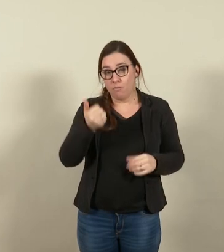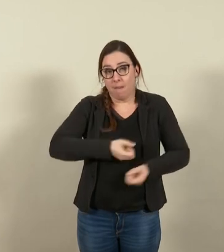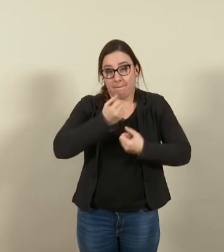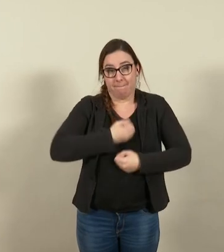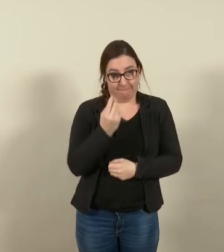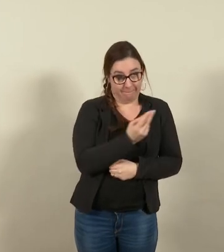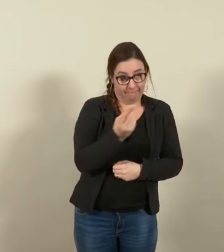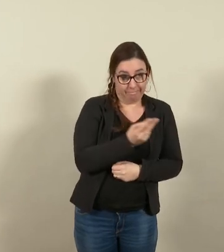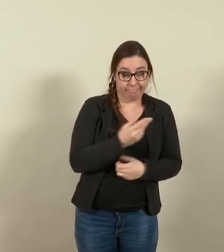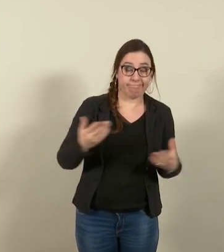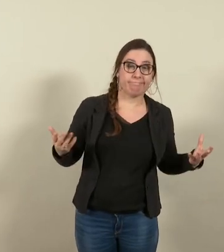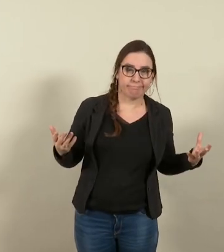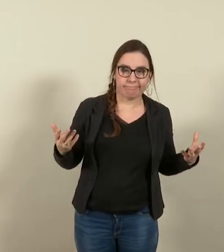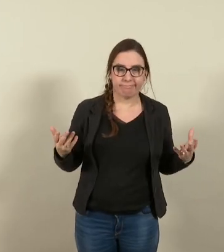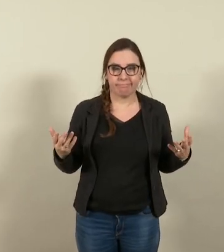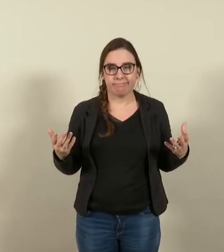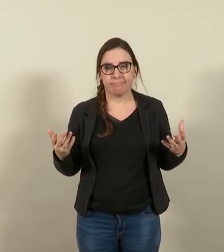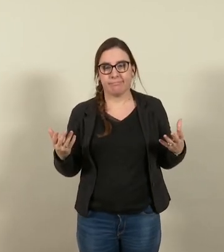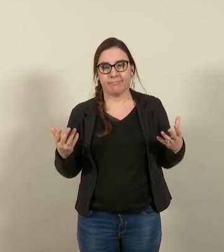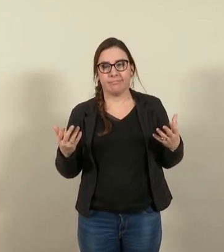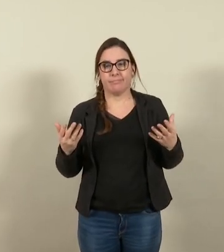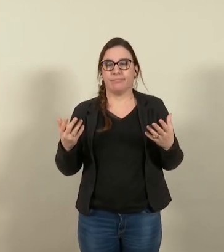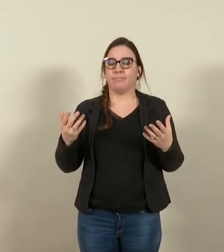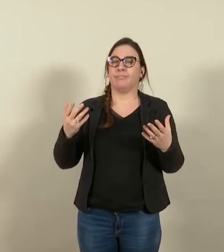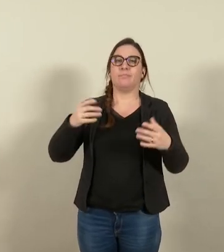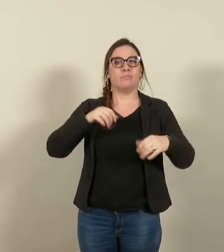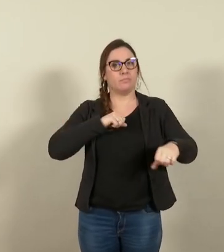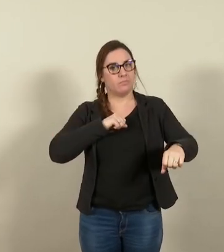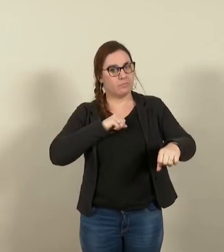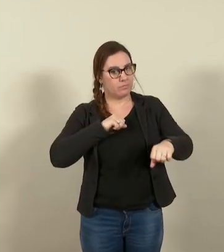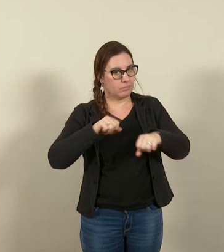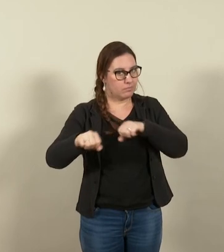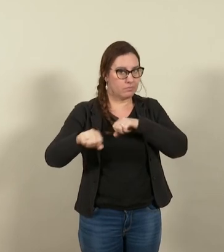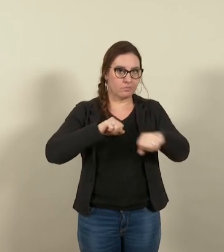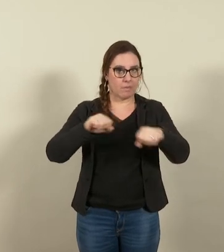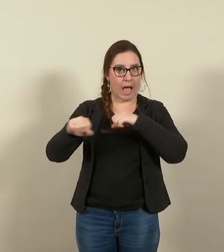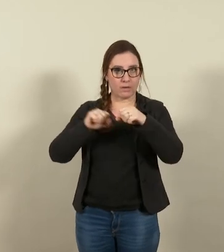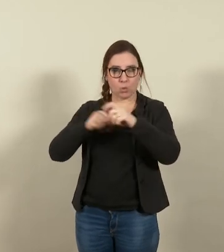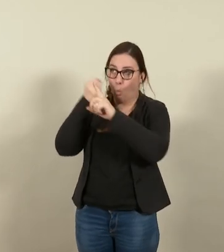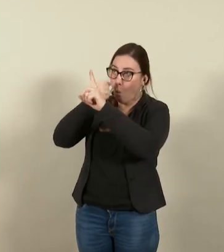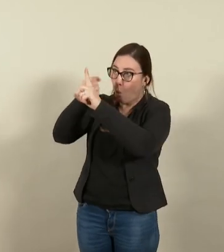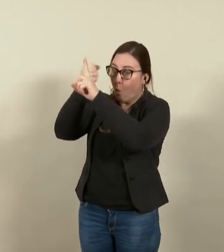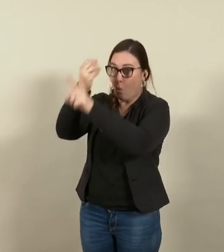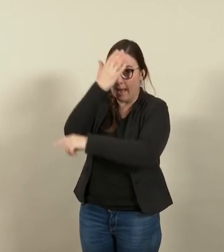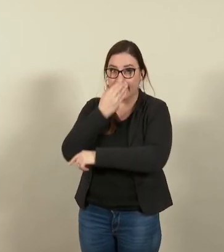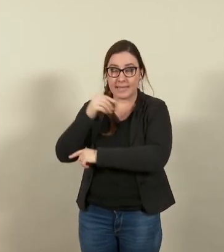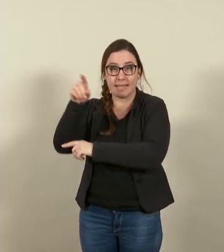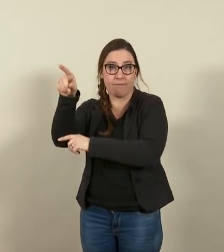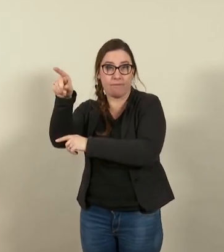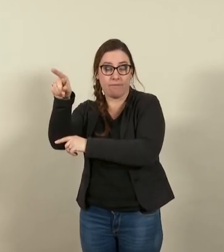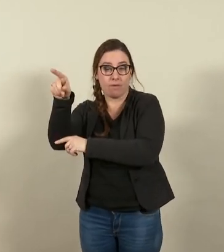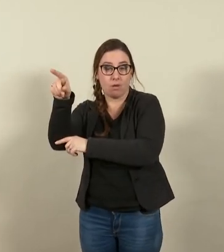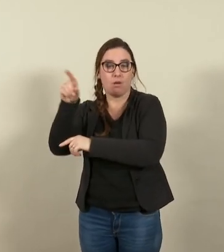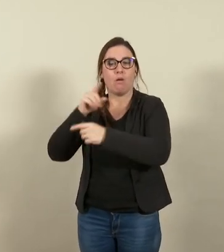interventions euh c'est euh lorsque nous agissons en direction de la SNCF nous le faisons après avoir